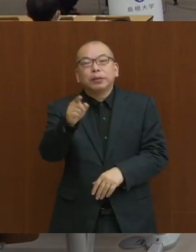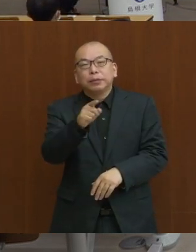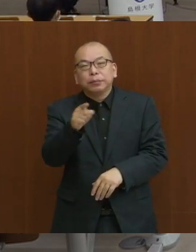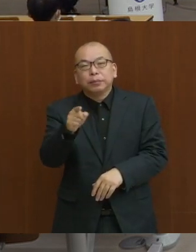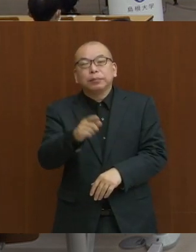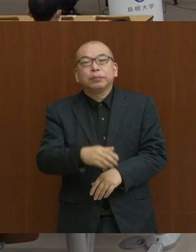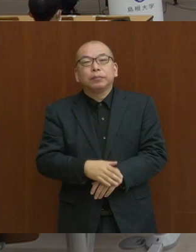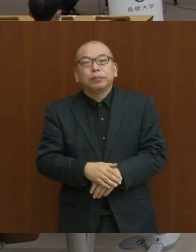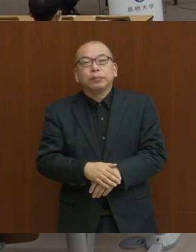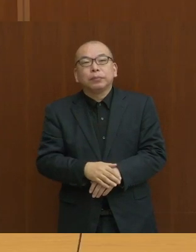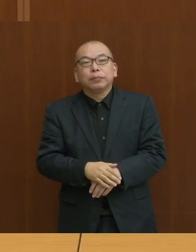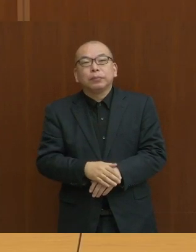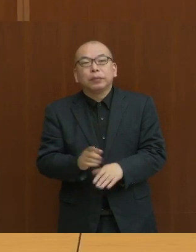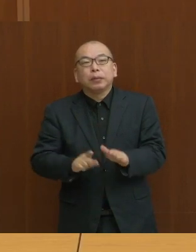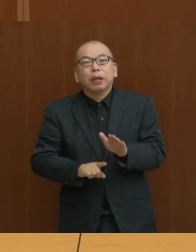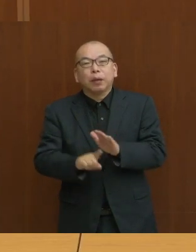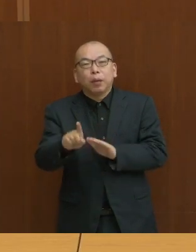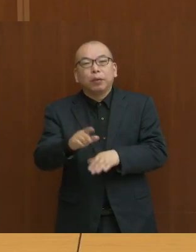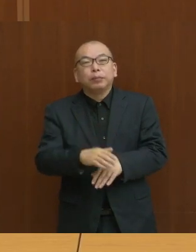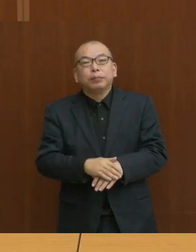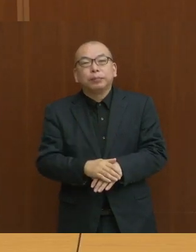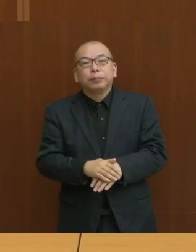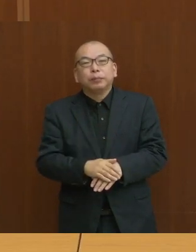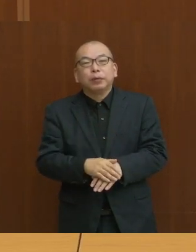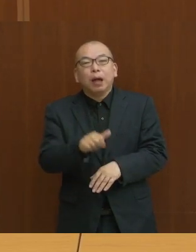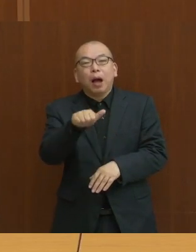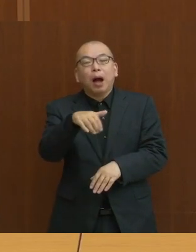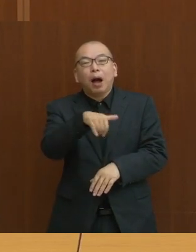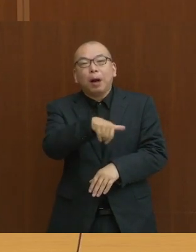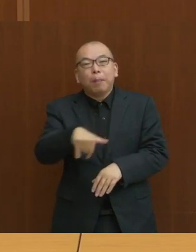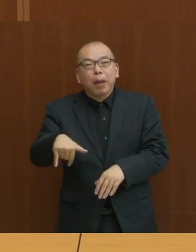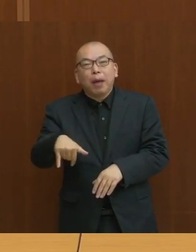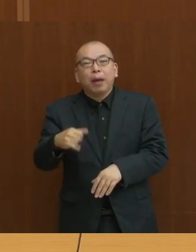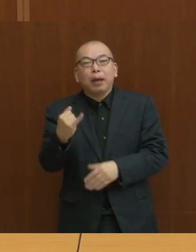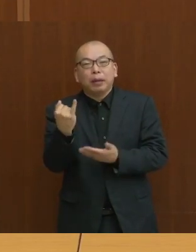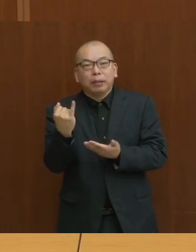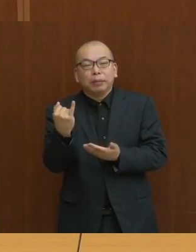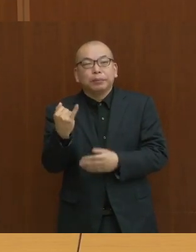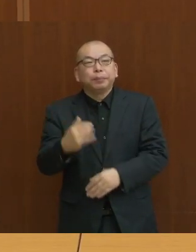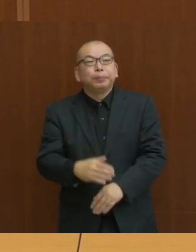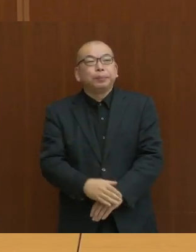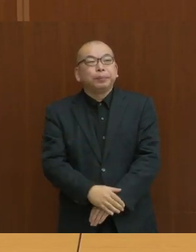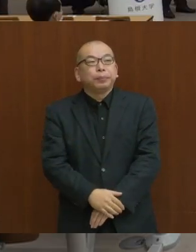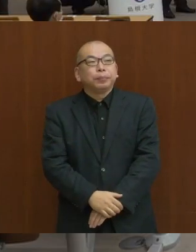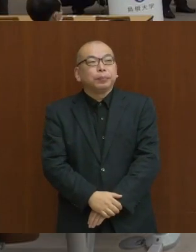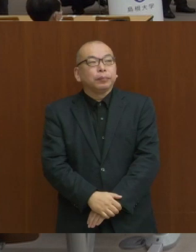189名、総代阿部リリカ。